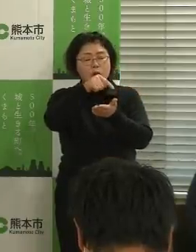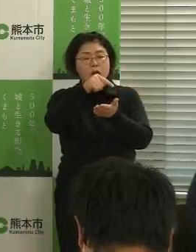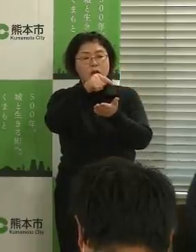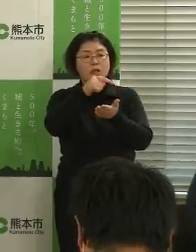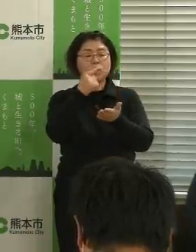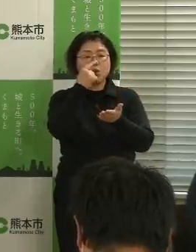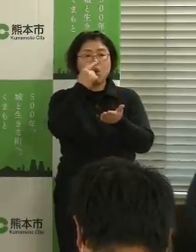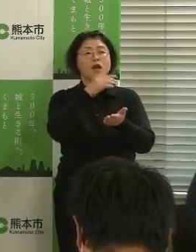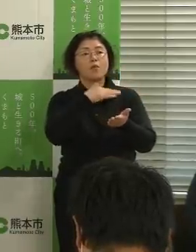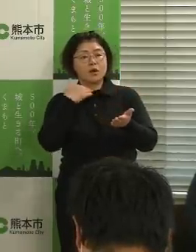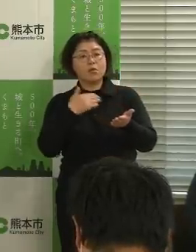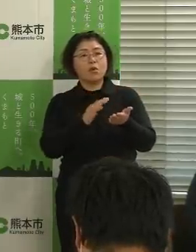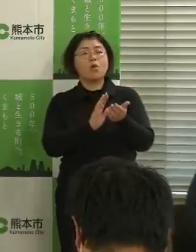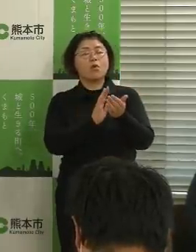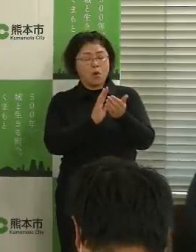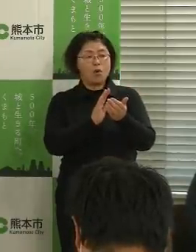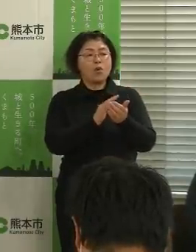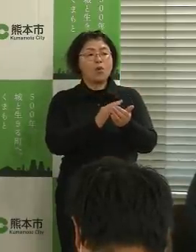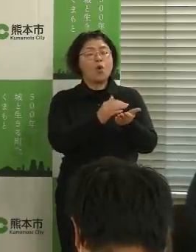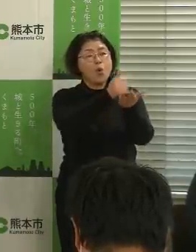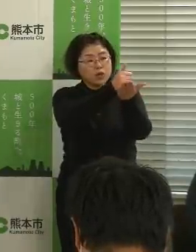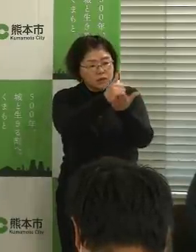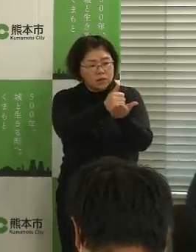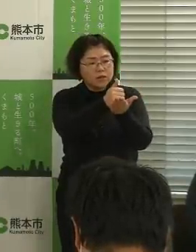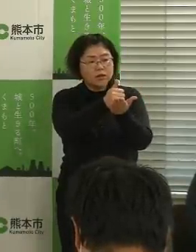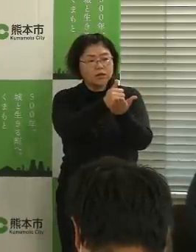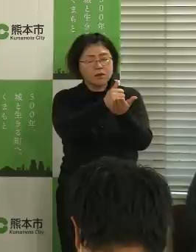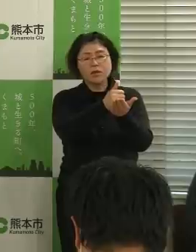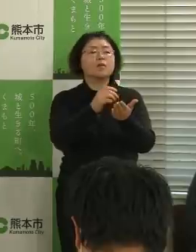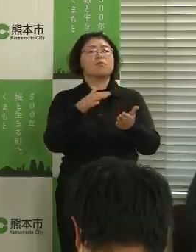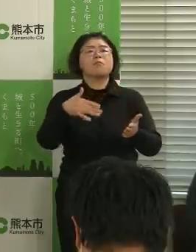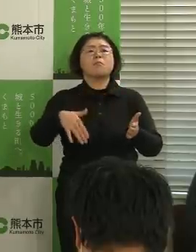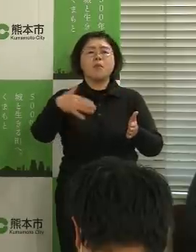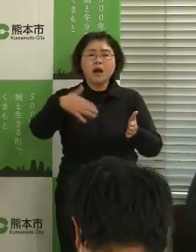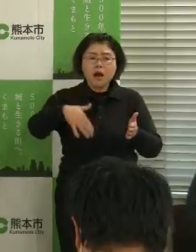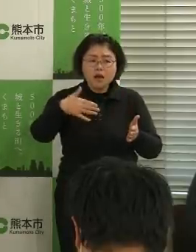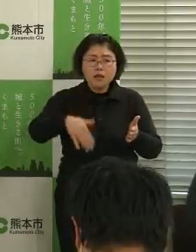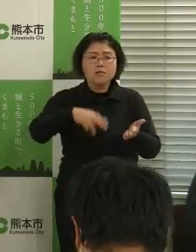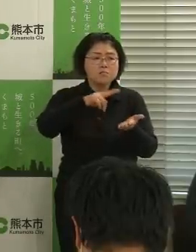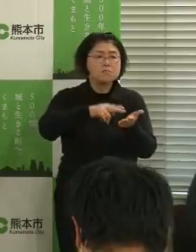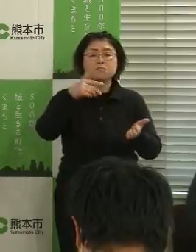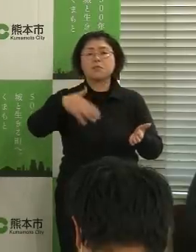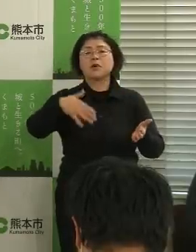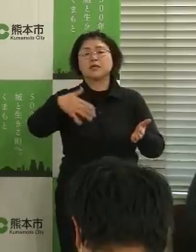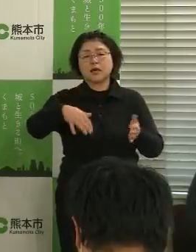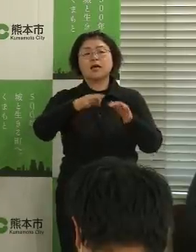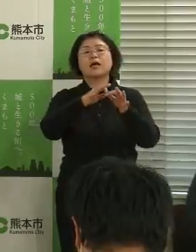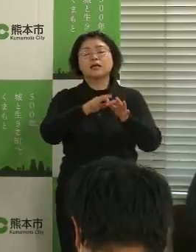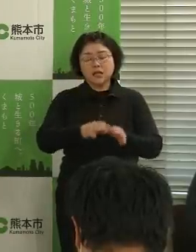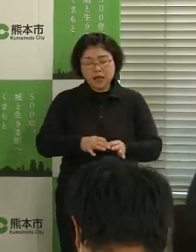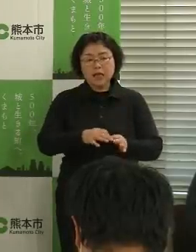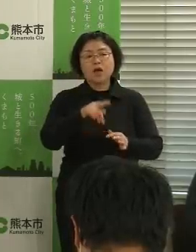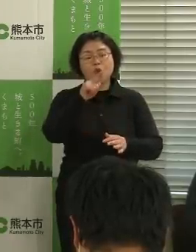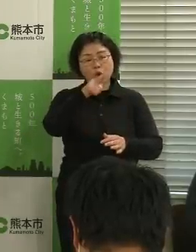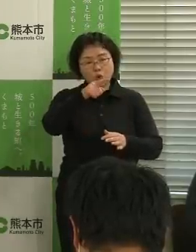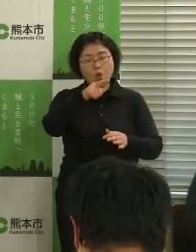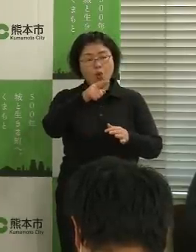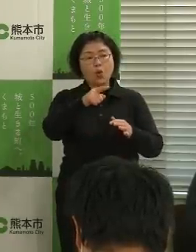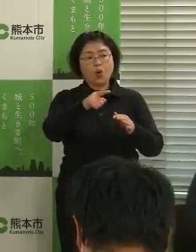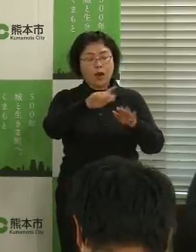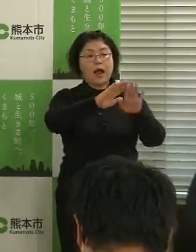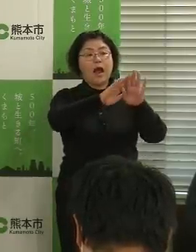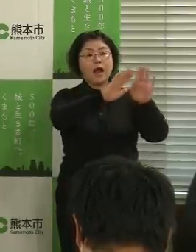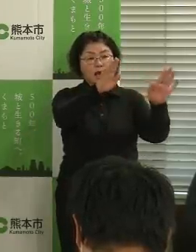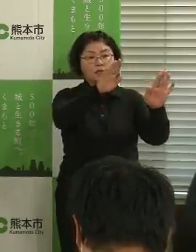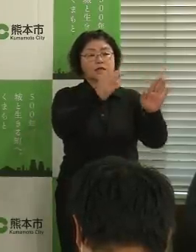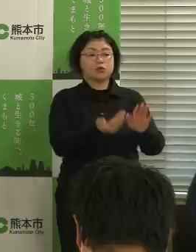状況でございます。またそういう開催をですね、 盛り上げるためのこの機運醸成のイ